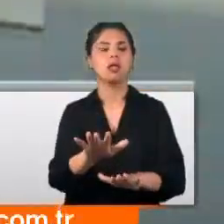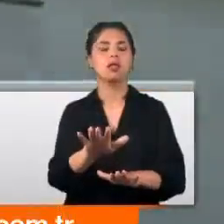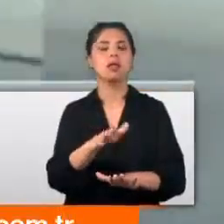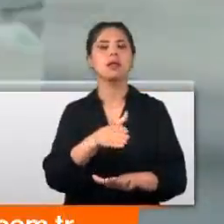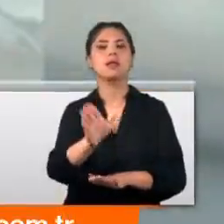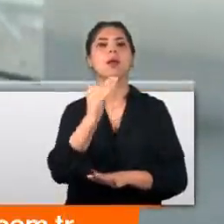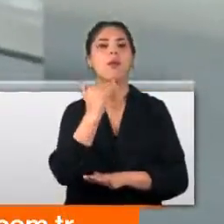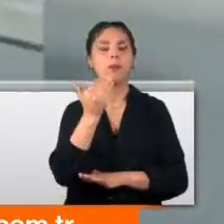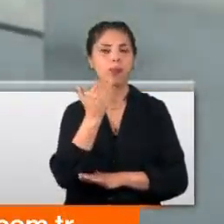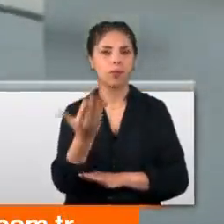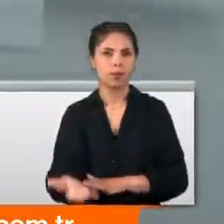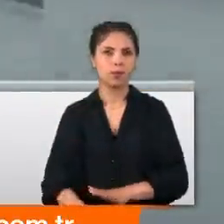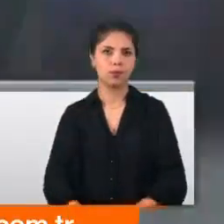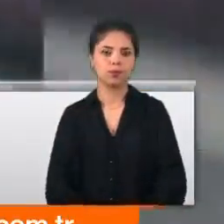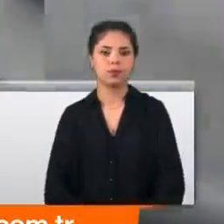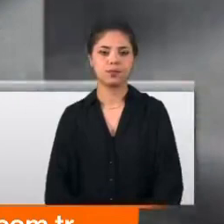geldi.